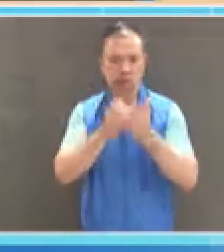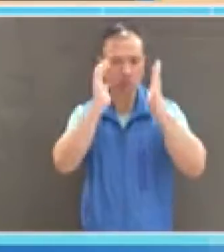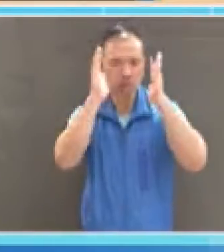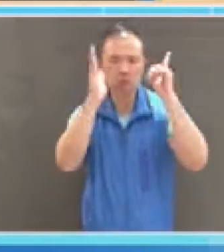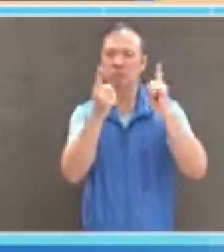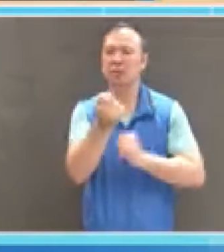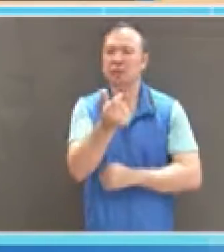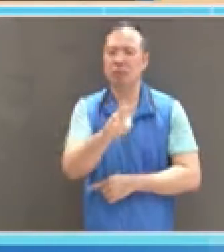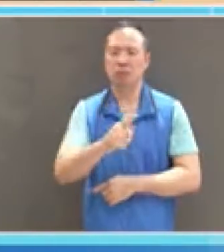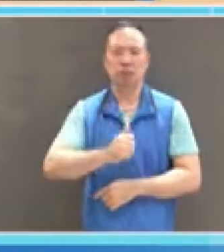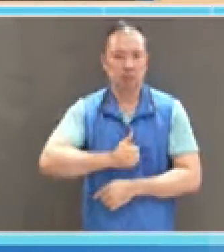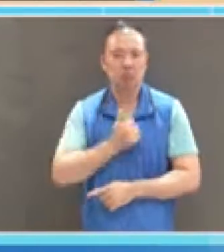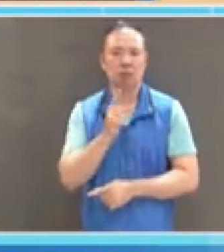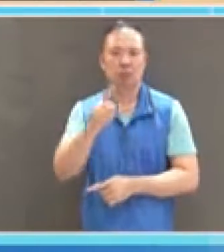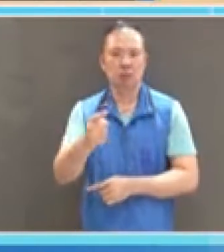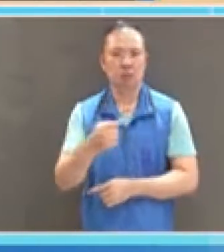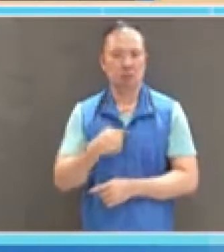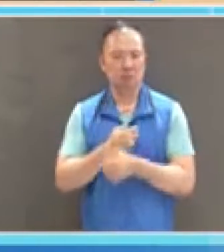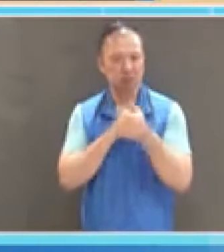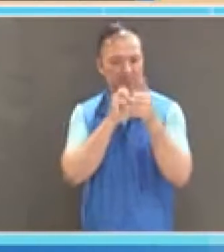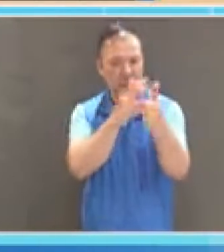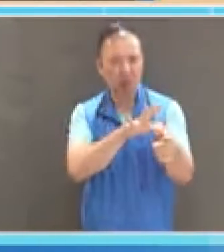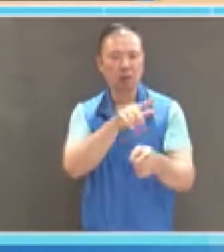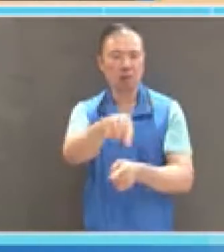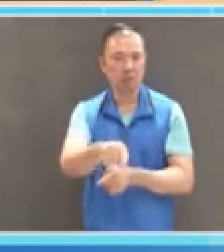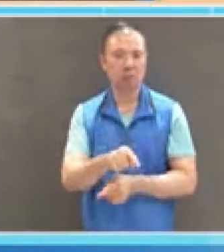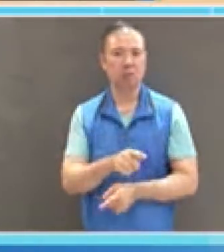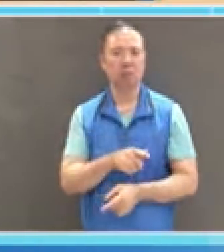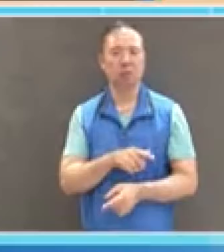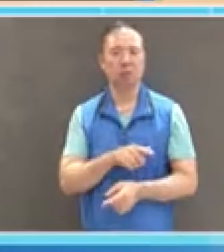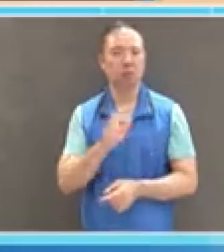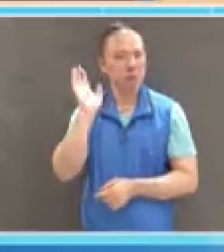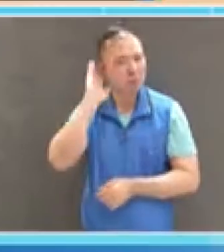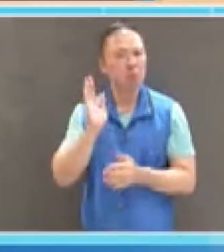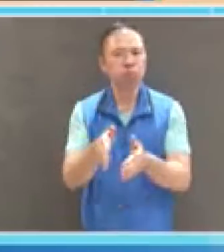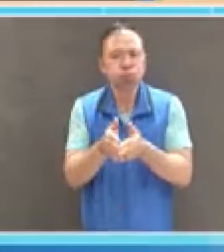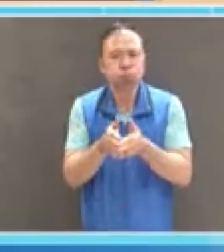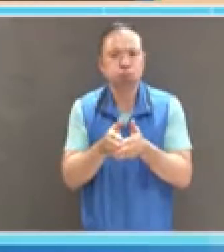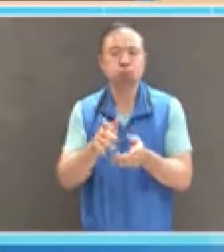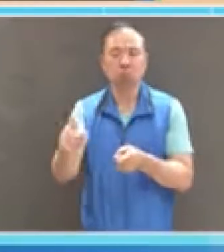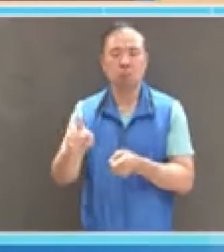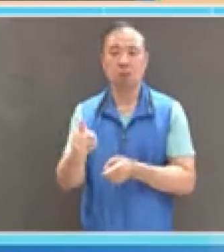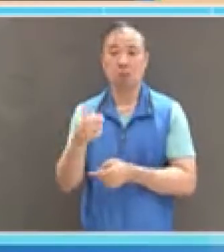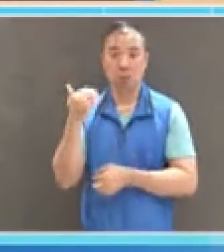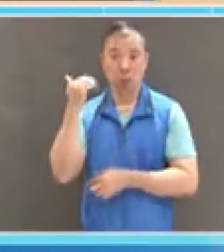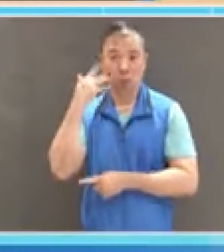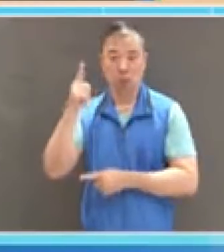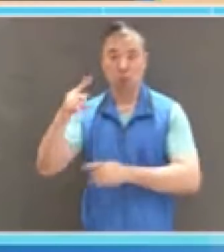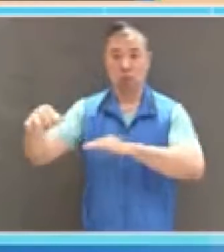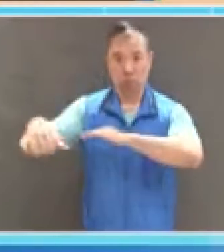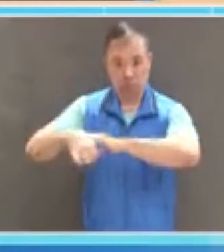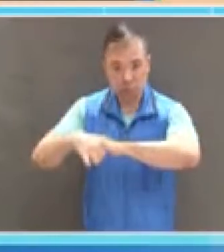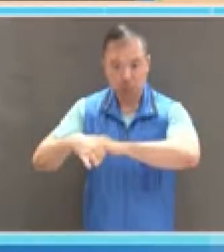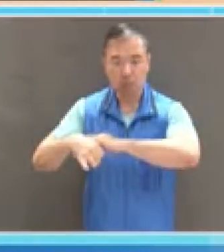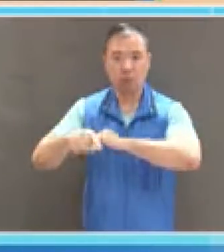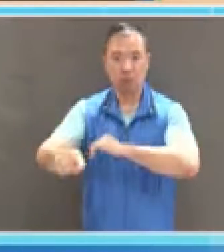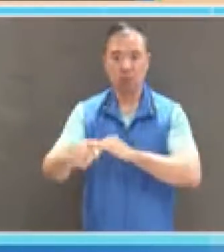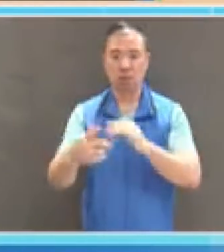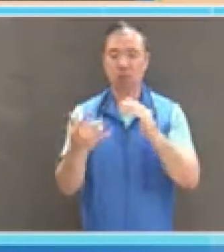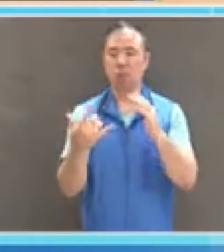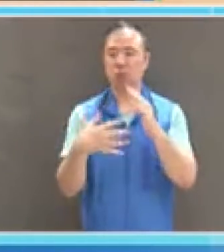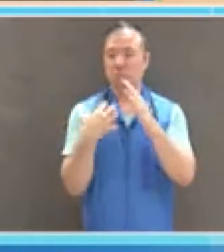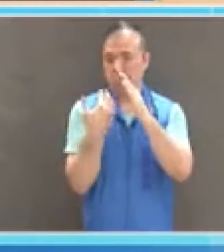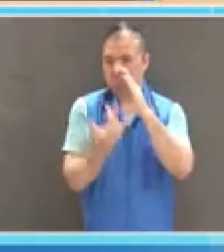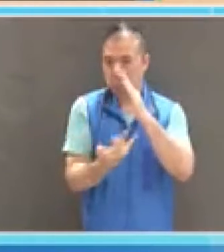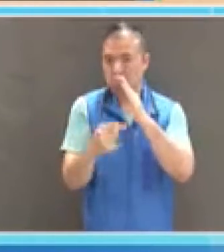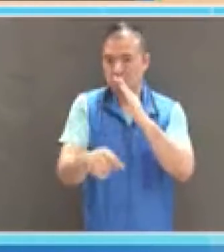主席今晚，一百拢采两次。入境隔离期满，各采一次。该进入集中检